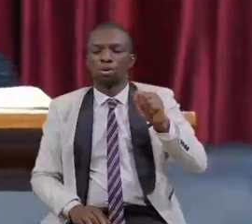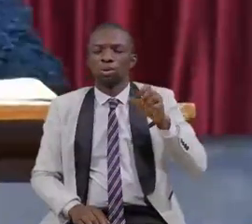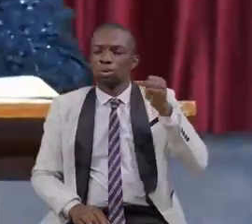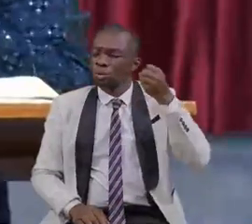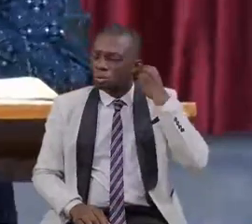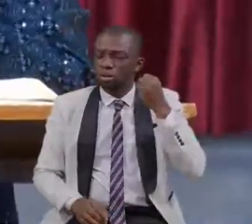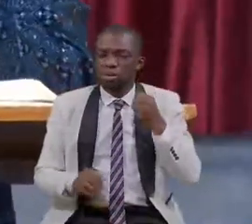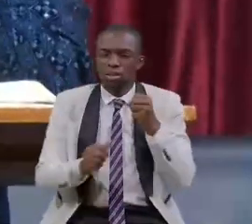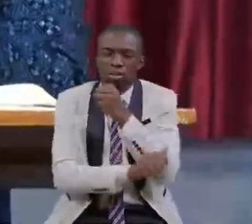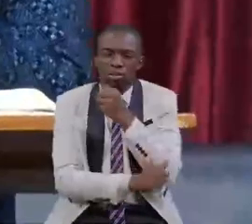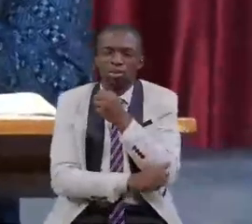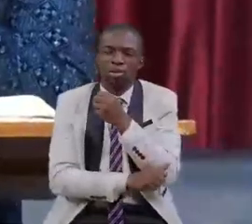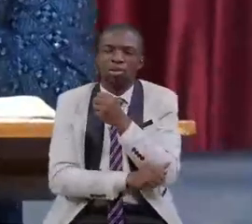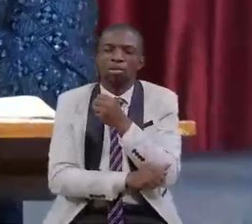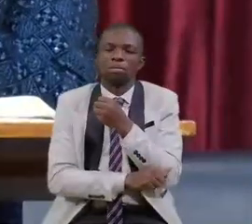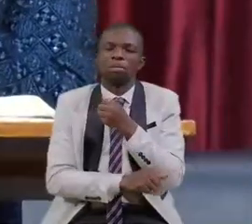bon.